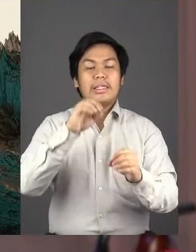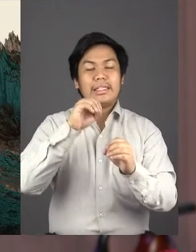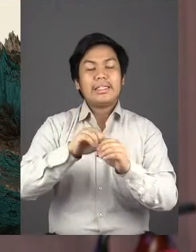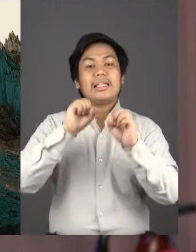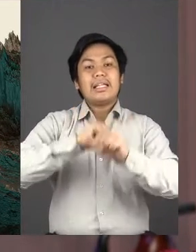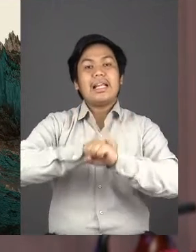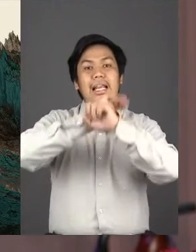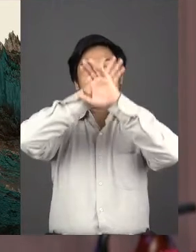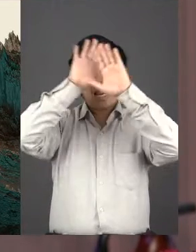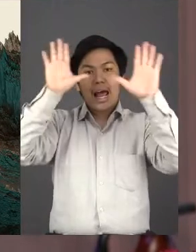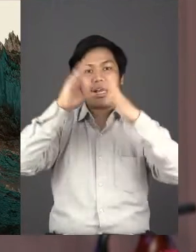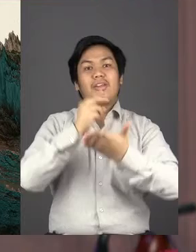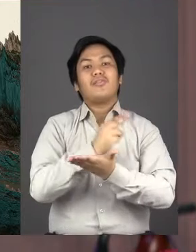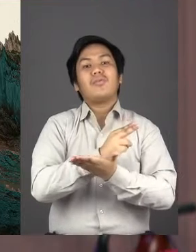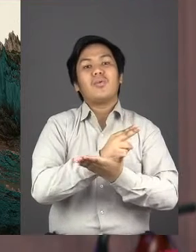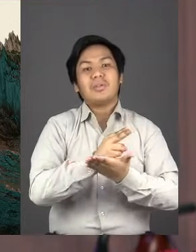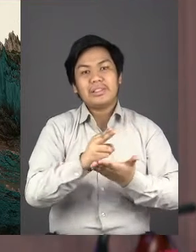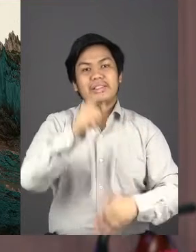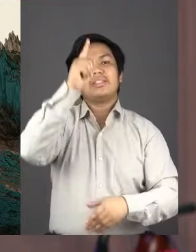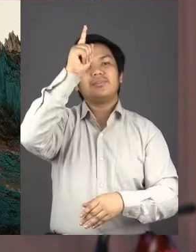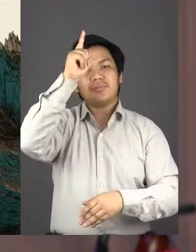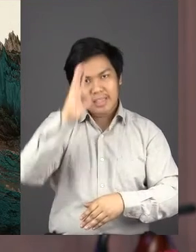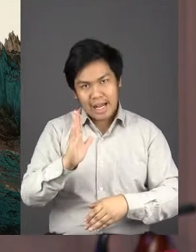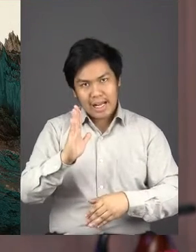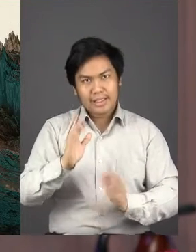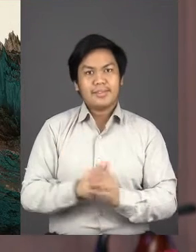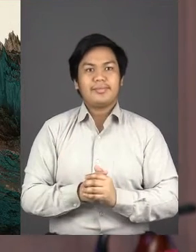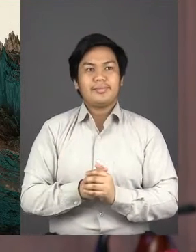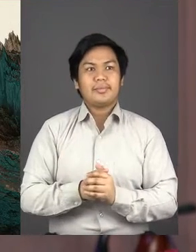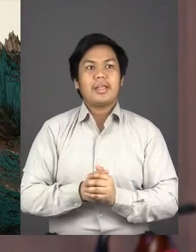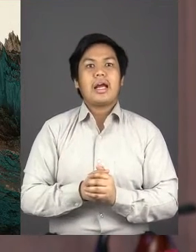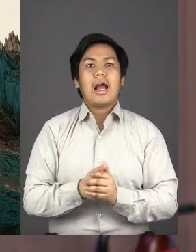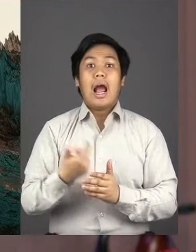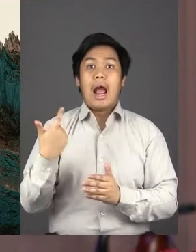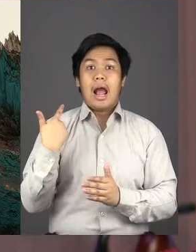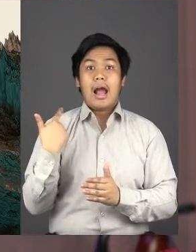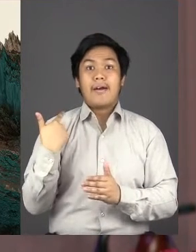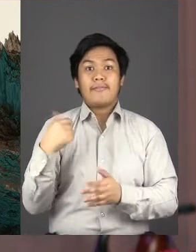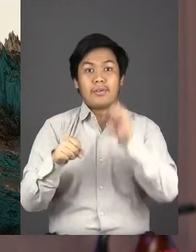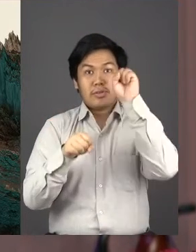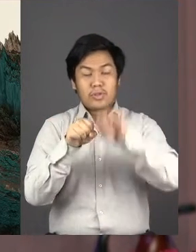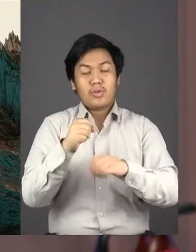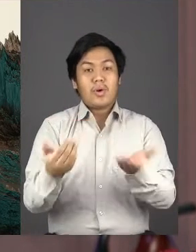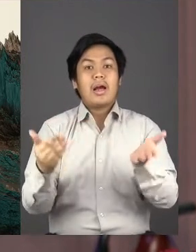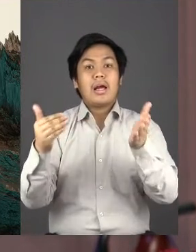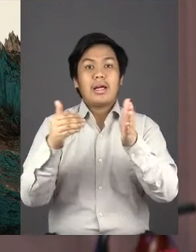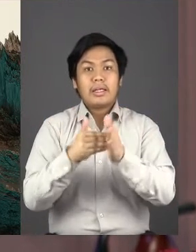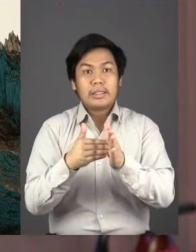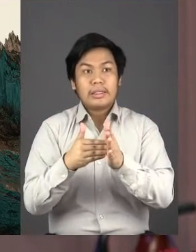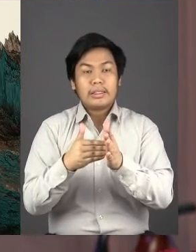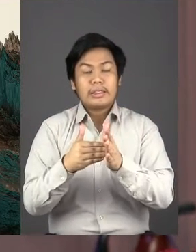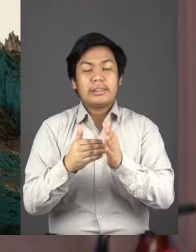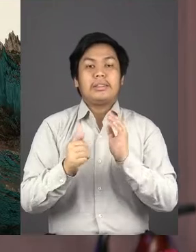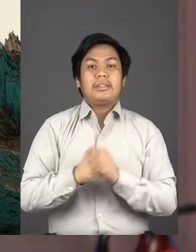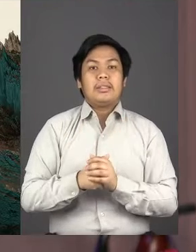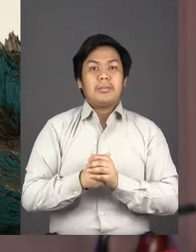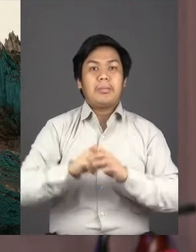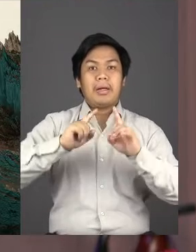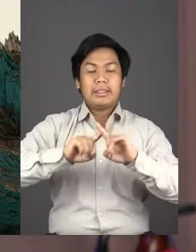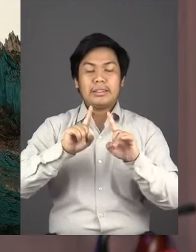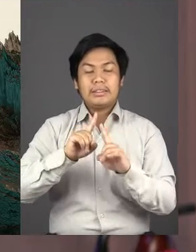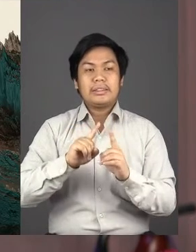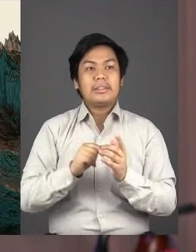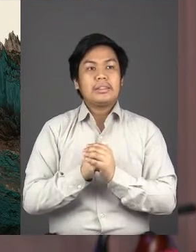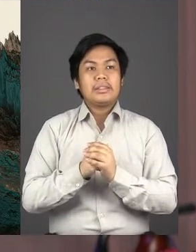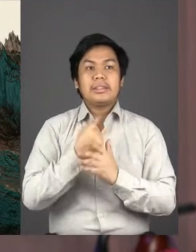liwanag ng kabanalan ng Diyos. Meron pulit isang therefore, pero isang variation siya ng word. Nasa